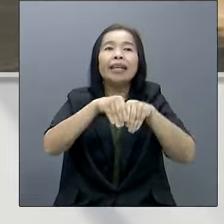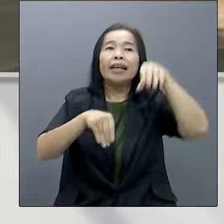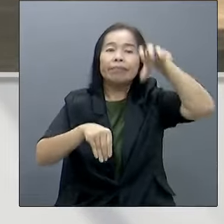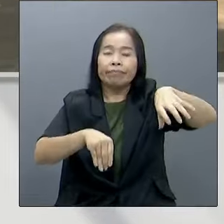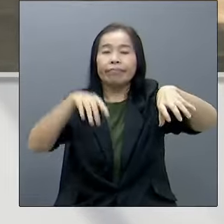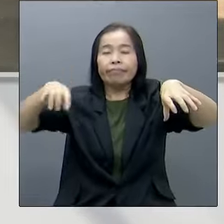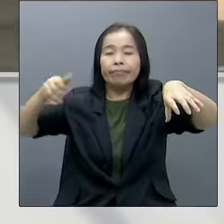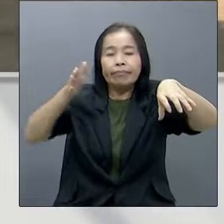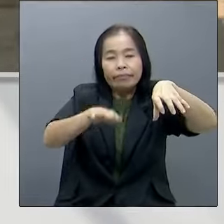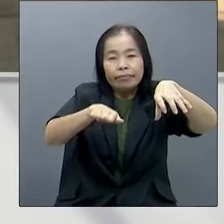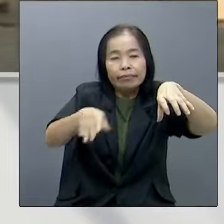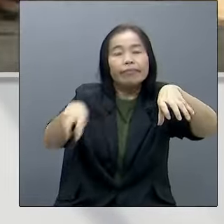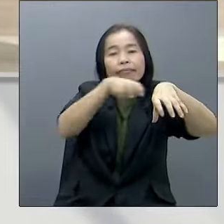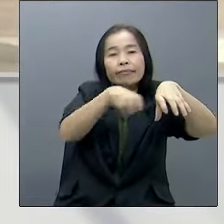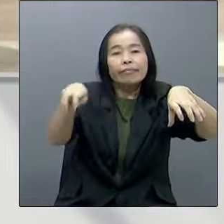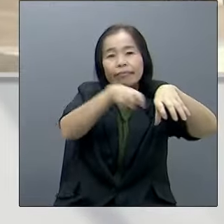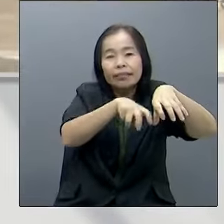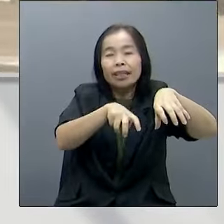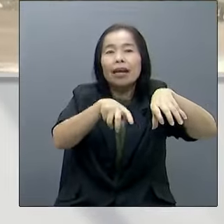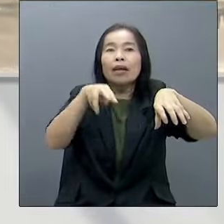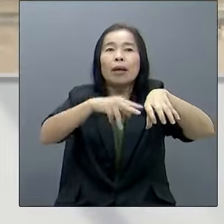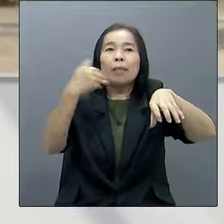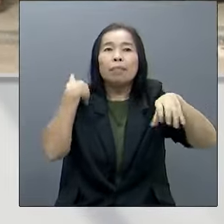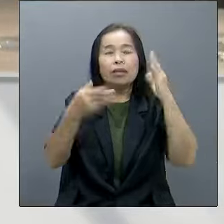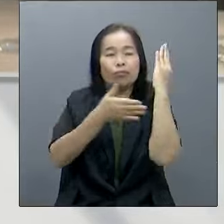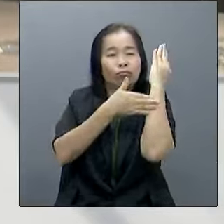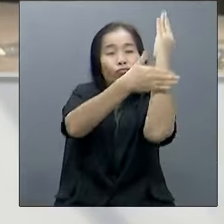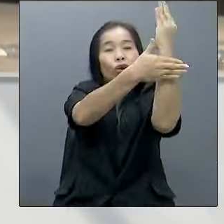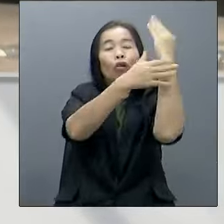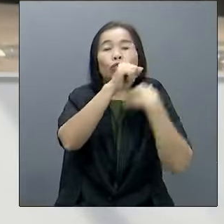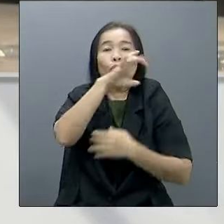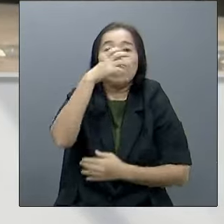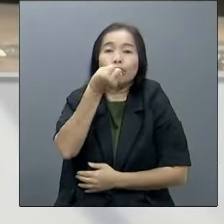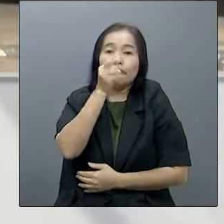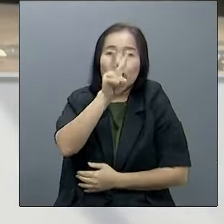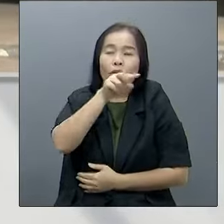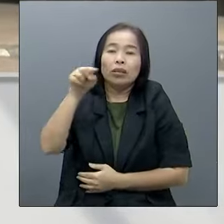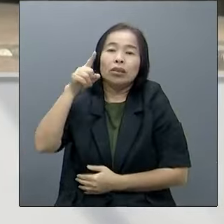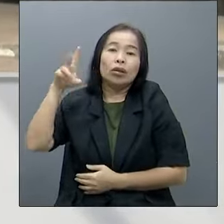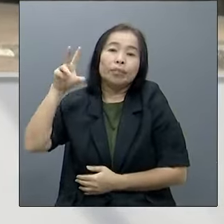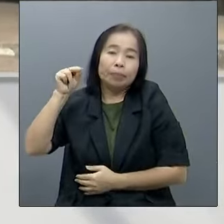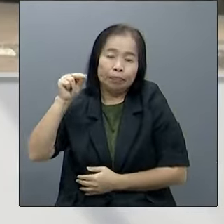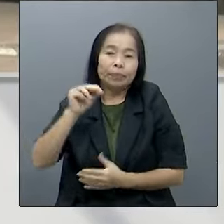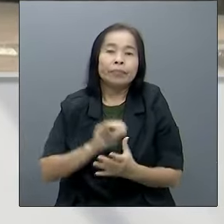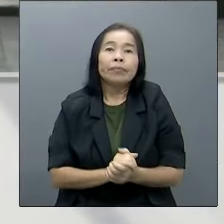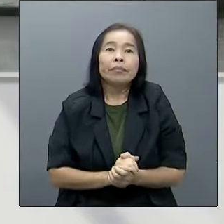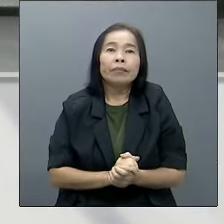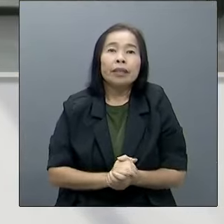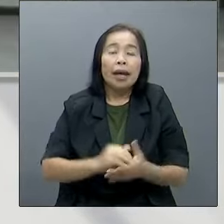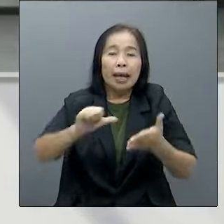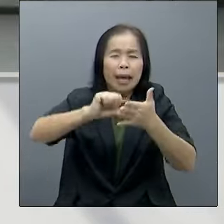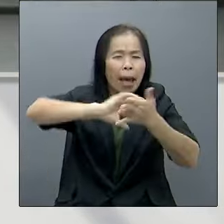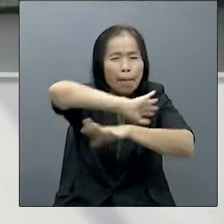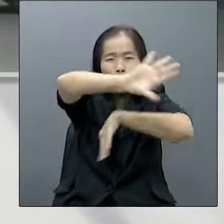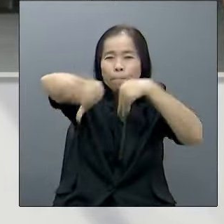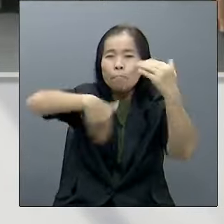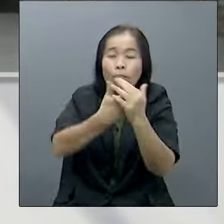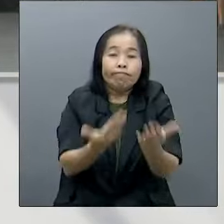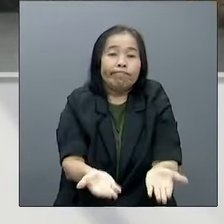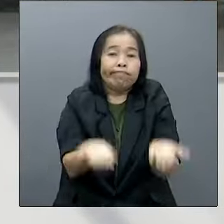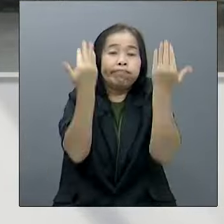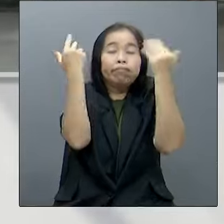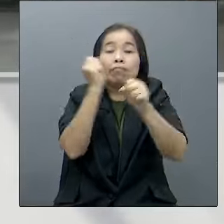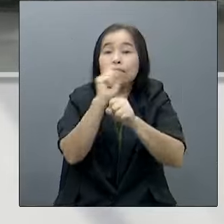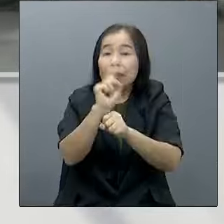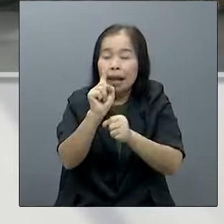านี้น่ลค่ะในช่องจอดที่ 112 ถึง 130 เท่านั้นส่นการปรับปุงสภาพพื้นที่บ.ข.ส.กบอกวา